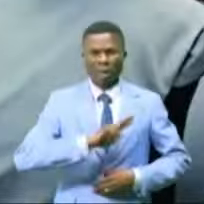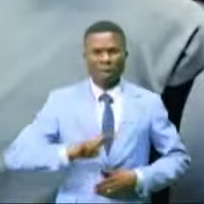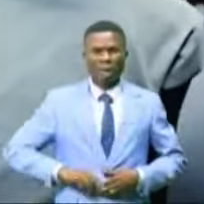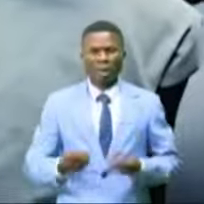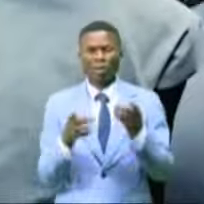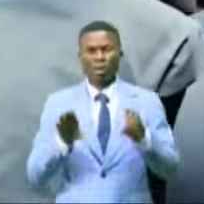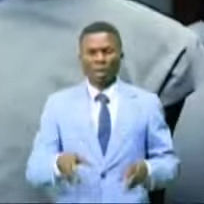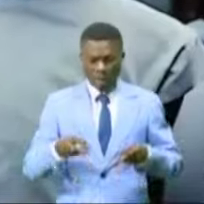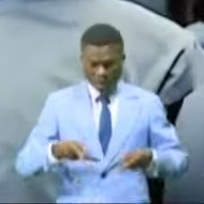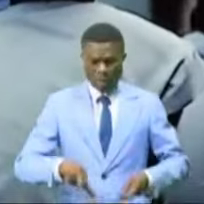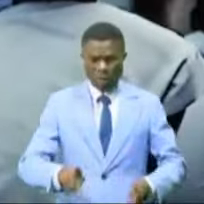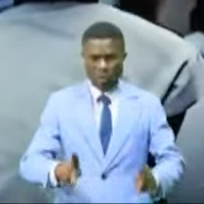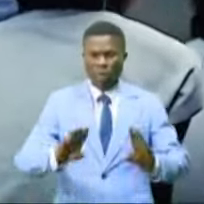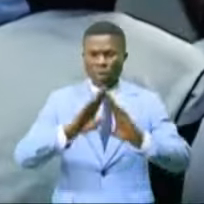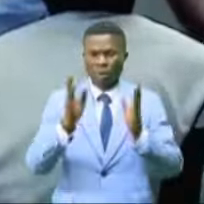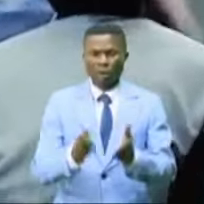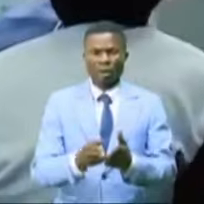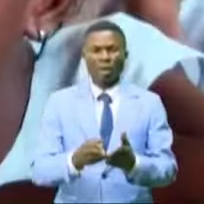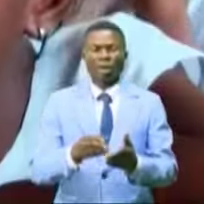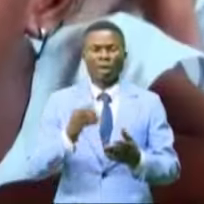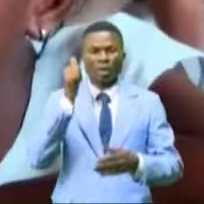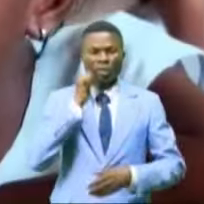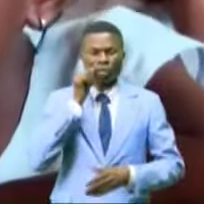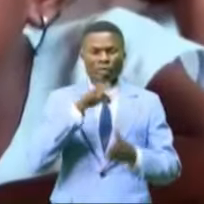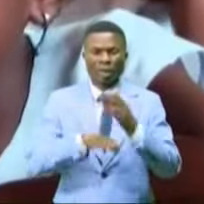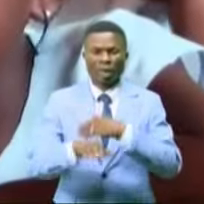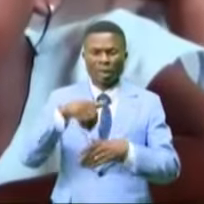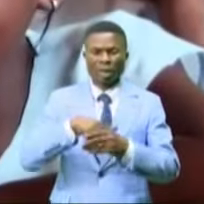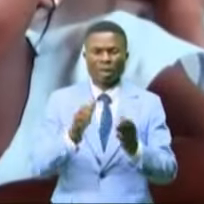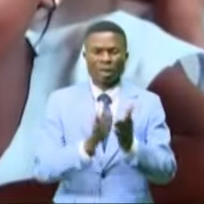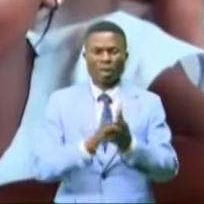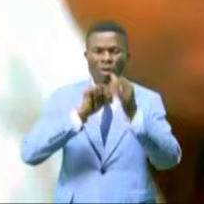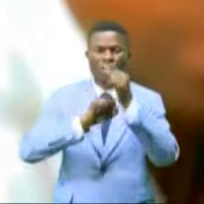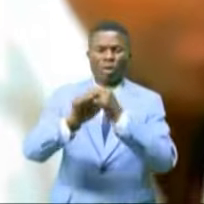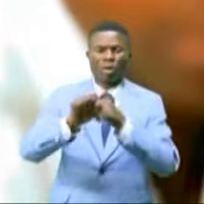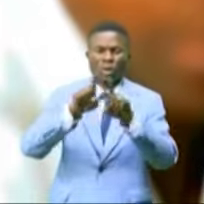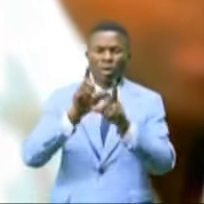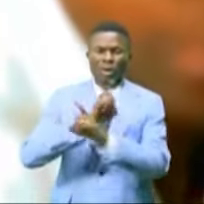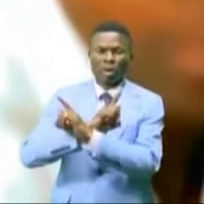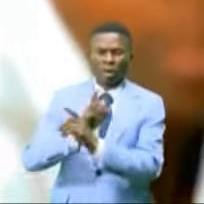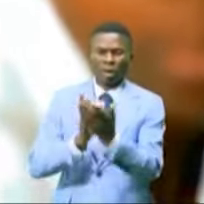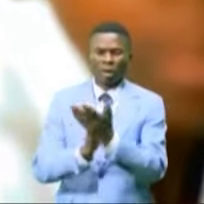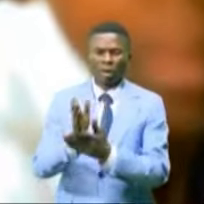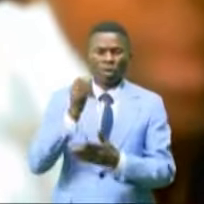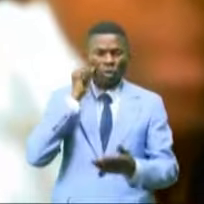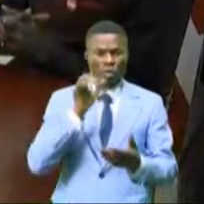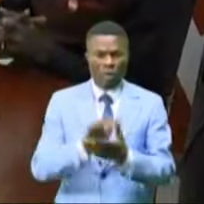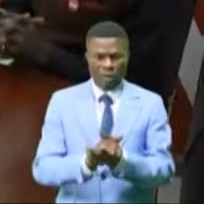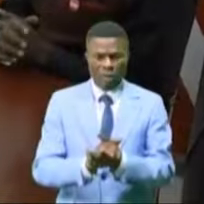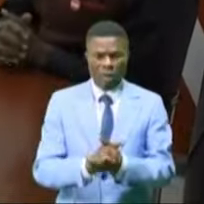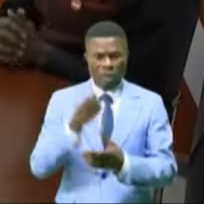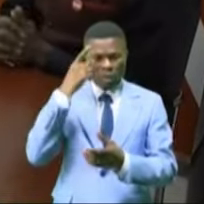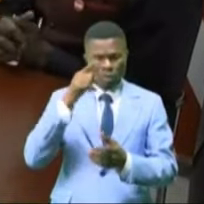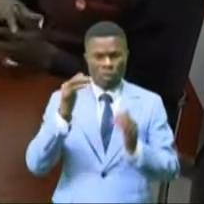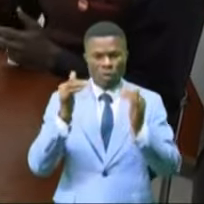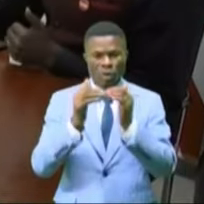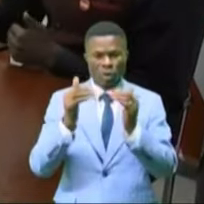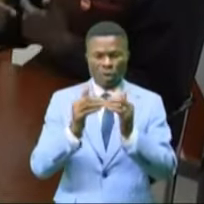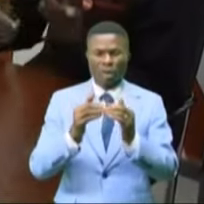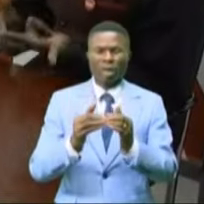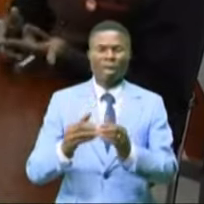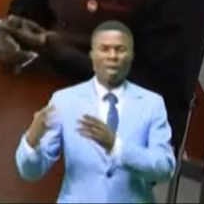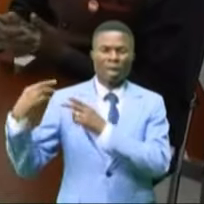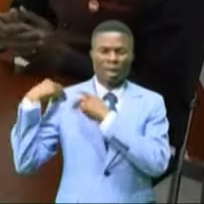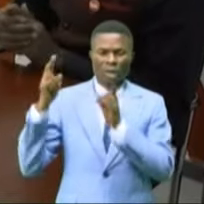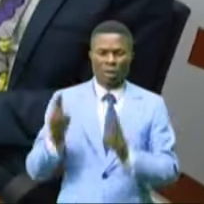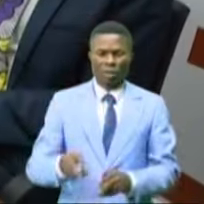pour permettre à toutes les filles d'aller à l'école. La promotion et la protection des droits de la femme pour une parité responsable sont